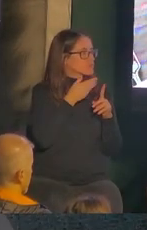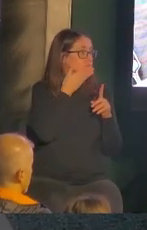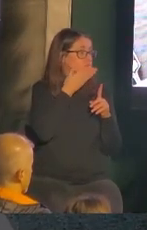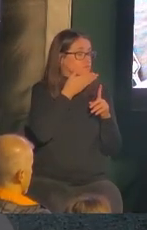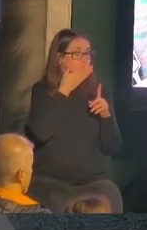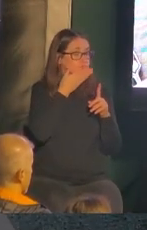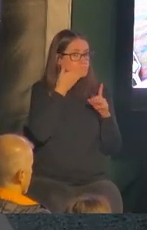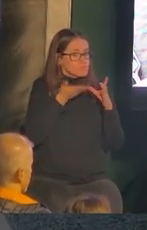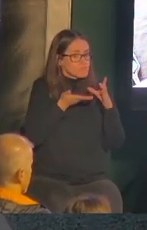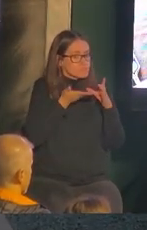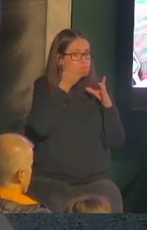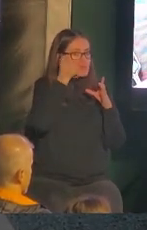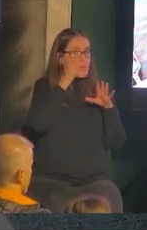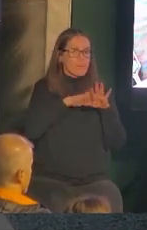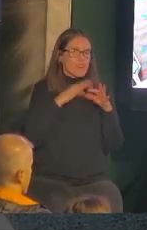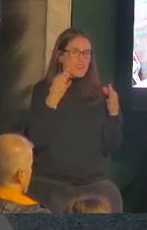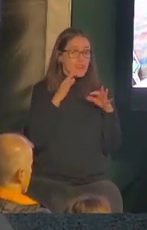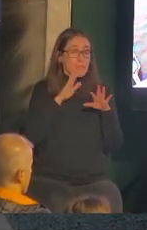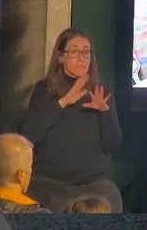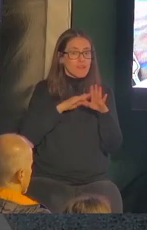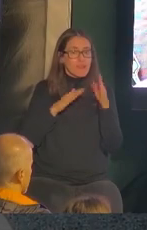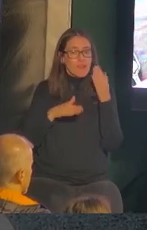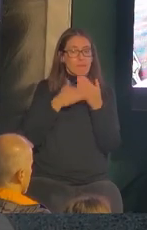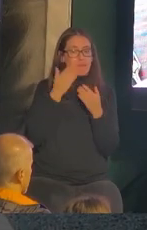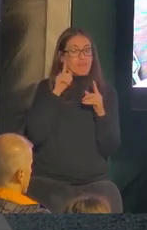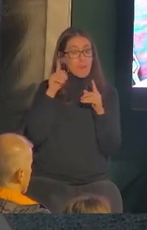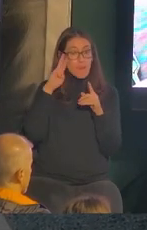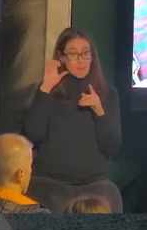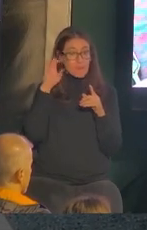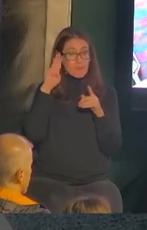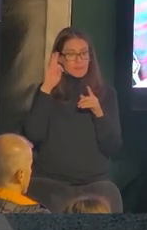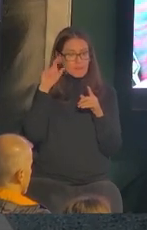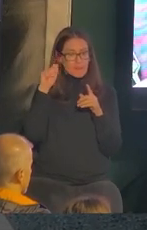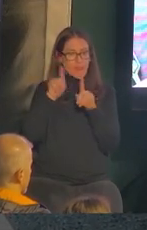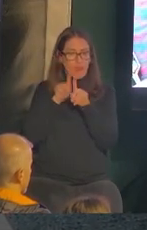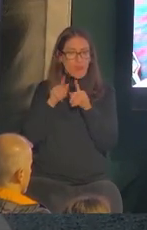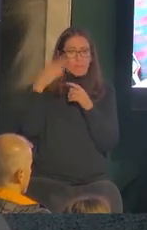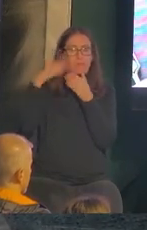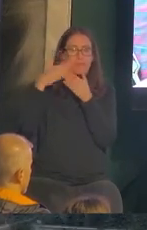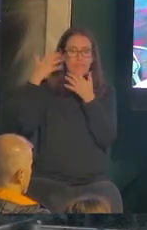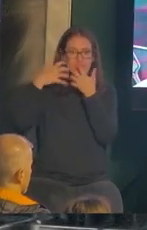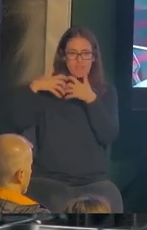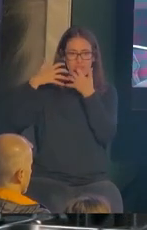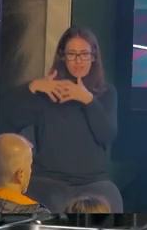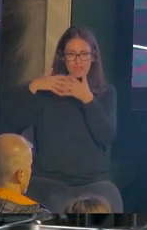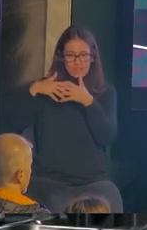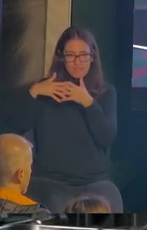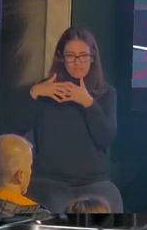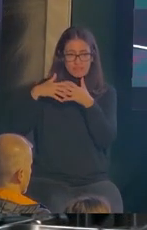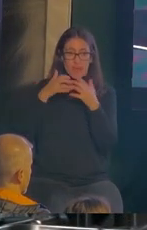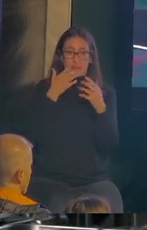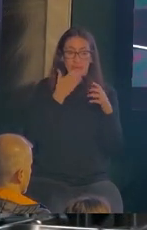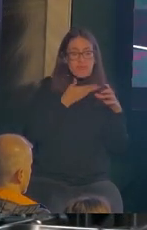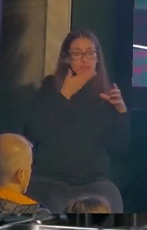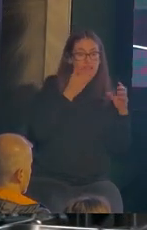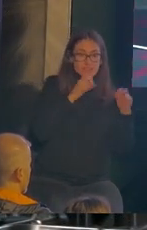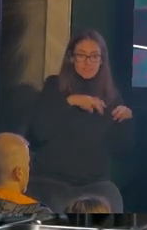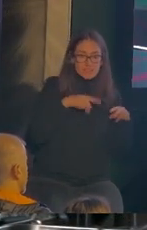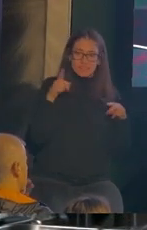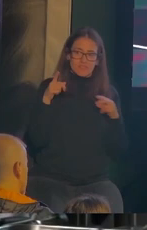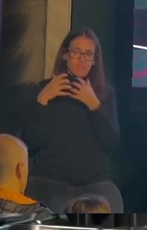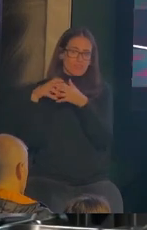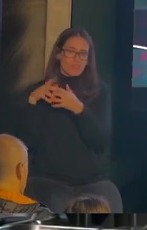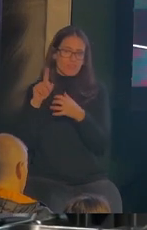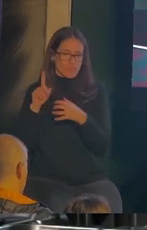pugem fins als 80 perquè quan acabi de, quan vagi refredant el que farem és que gelifica i ens